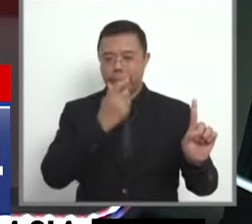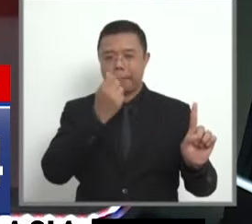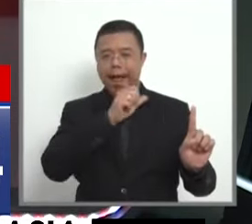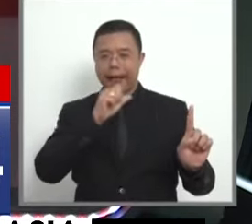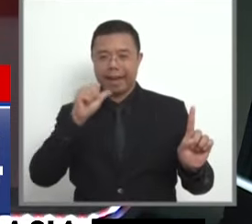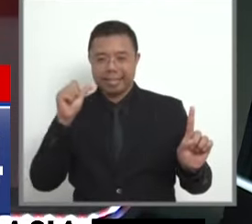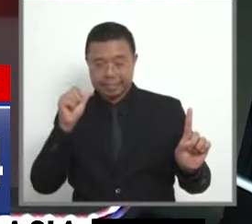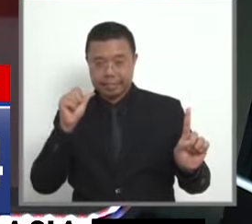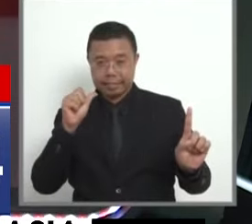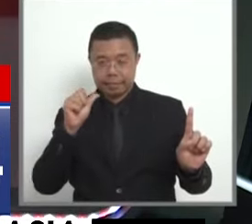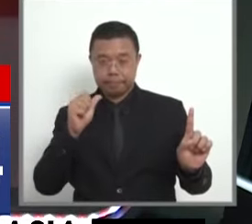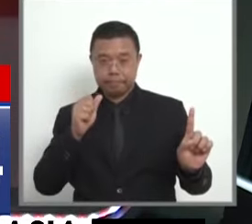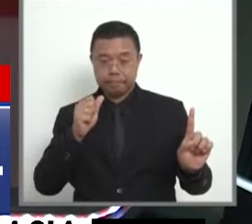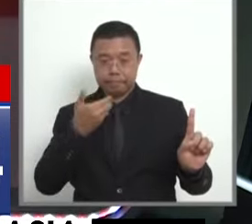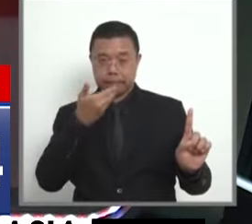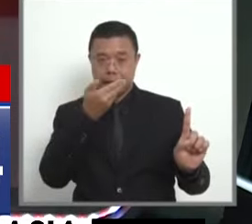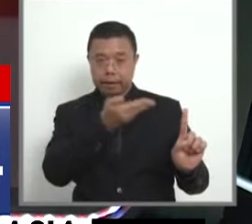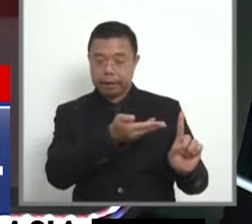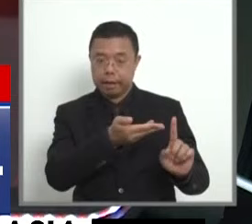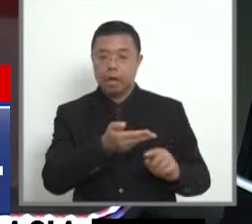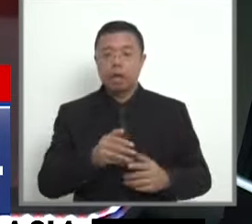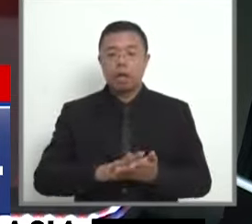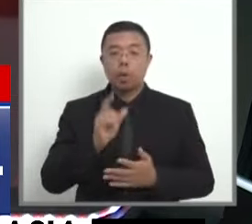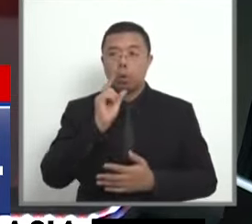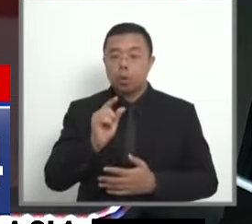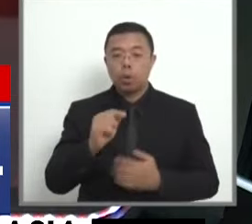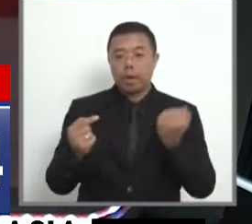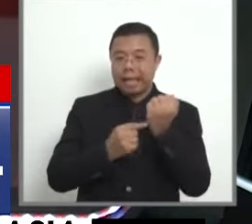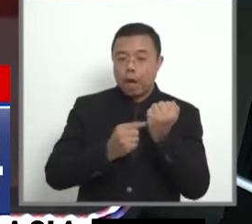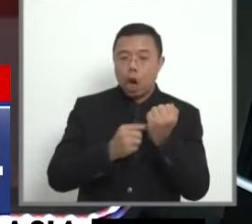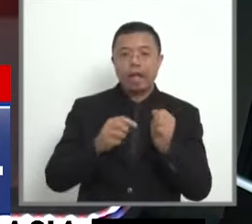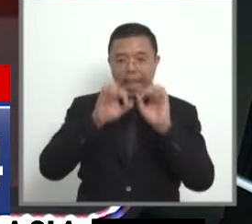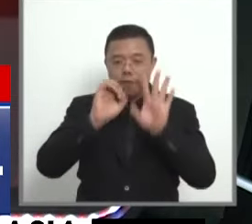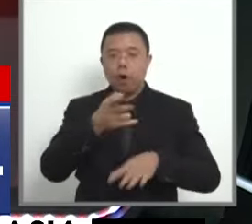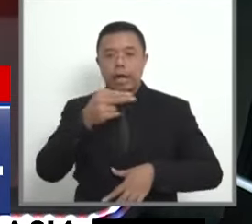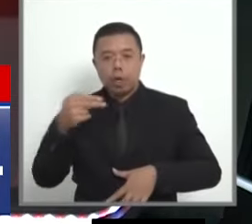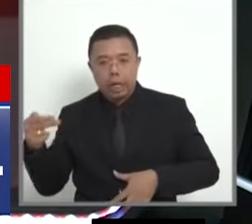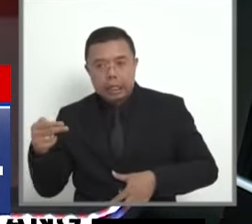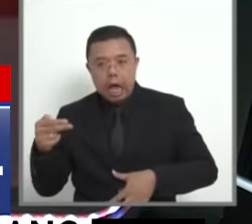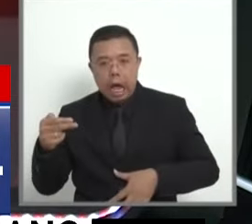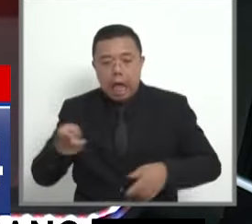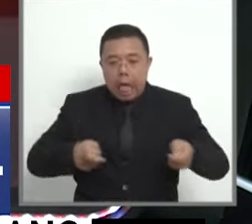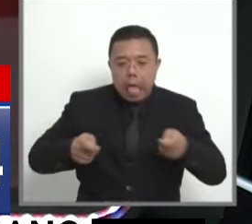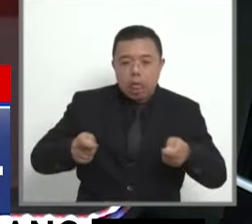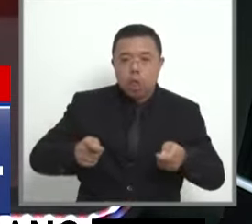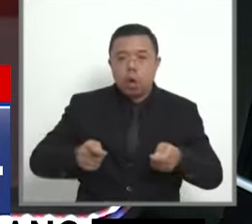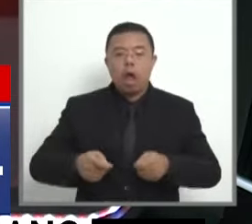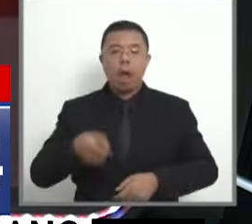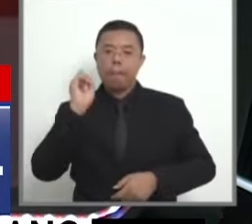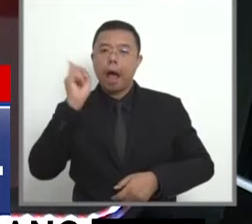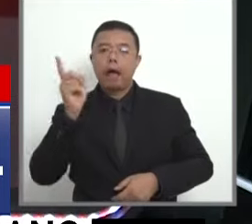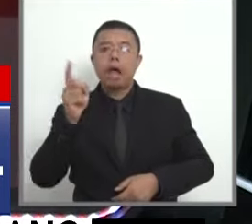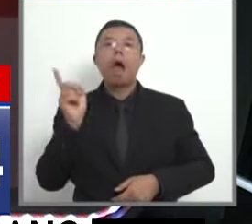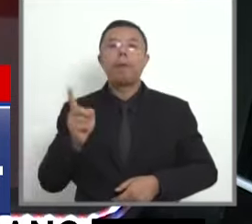Rasid Baswedan kedaulatan teknologi informasi Indonesia terancam impor ponsel